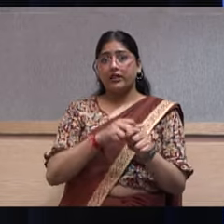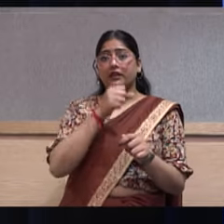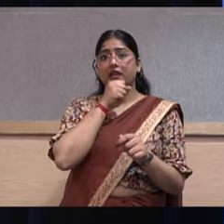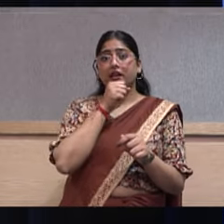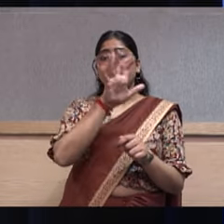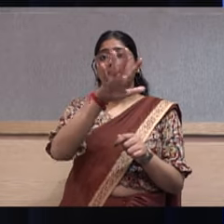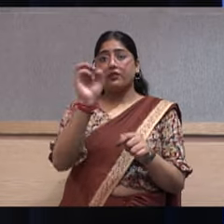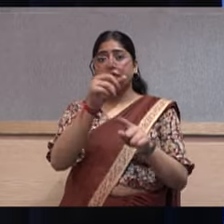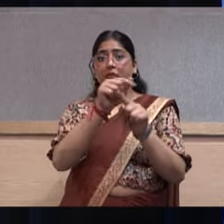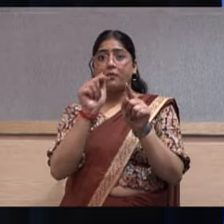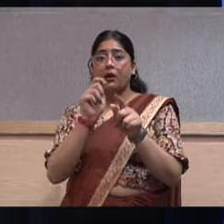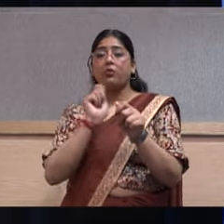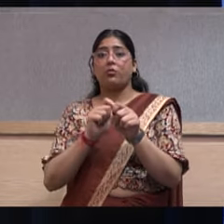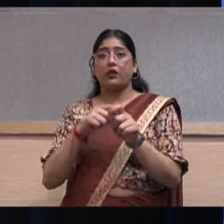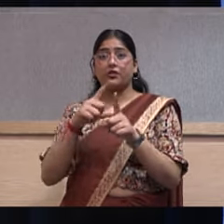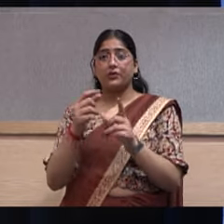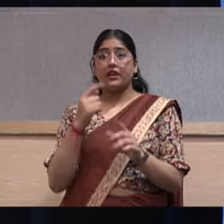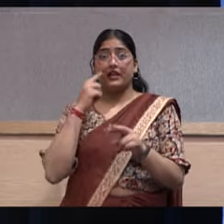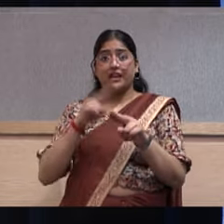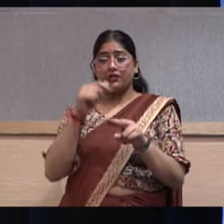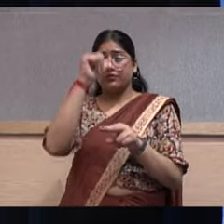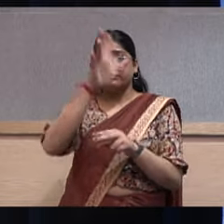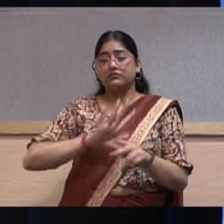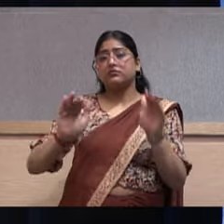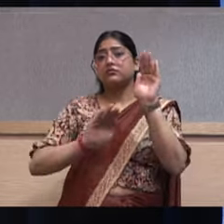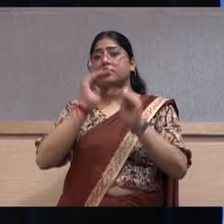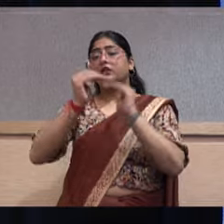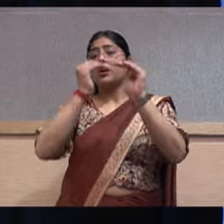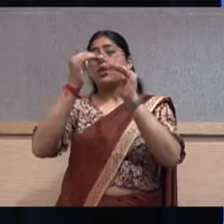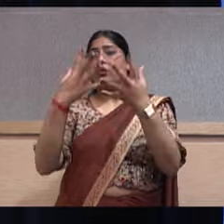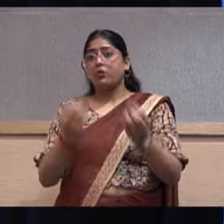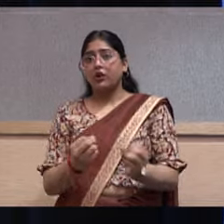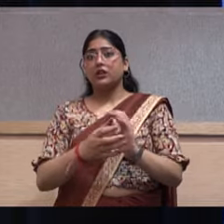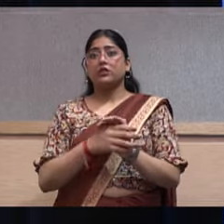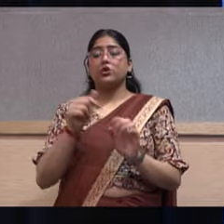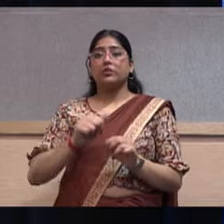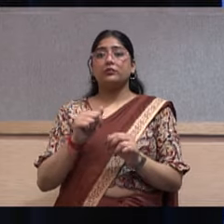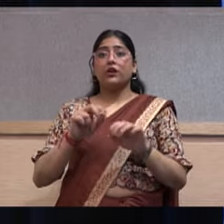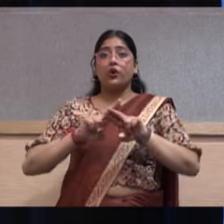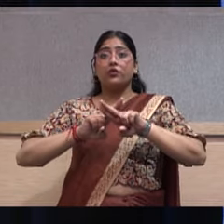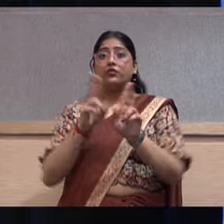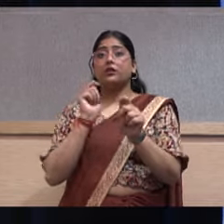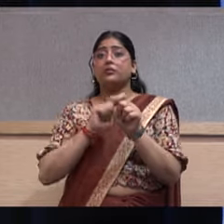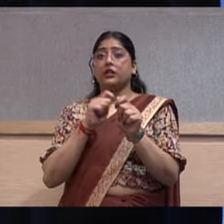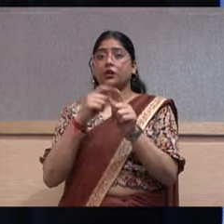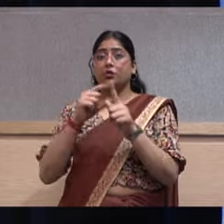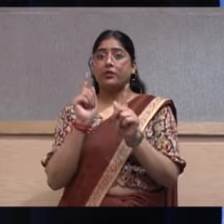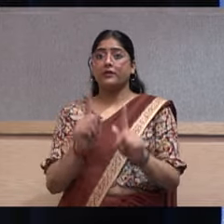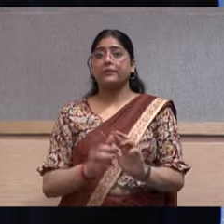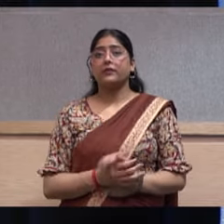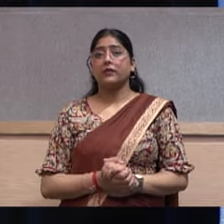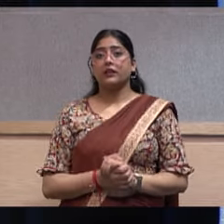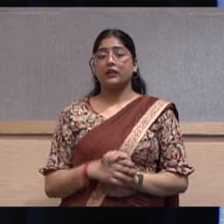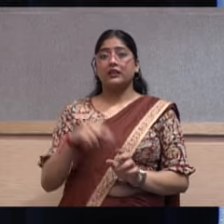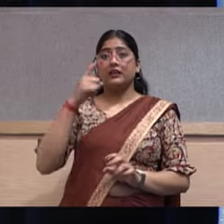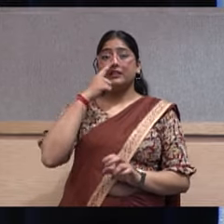करते हैं हमें अगर विकसित भारत बननी है तो उसको हमको 70 प्र तक करना है पुरुष और महिला दोनों